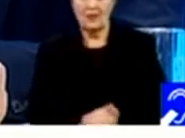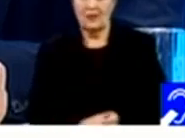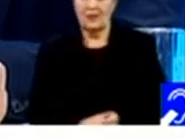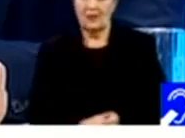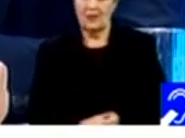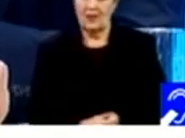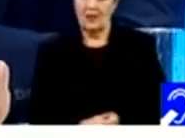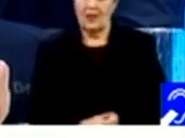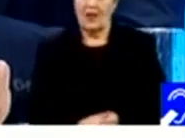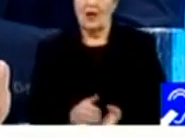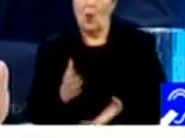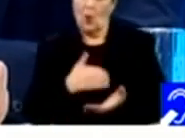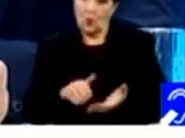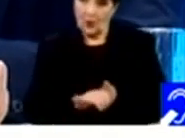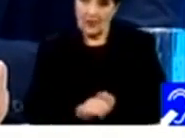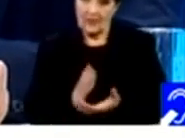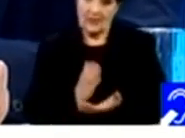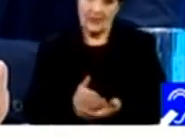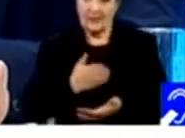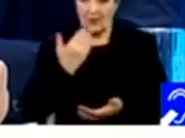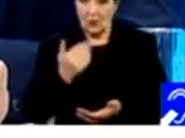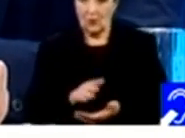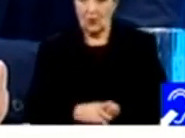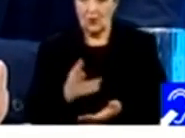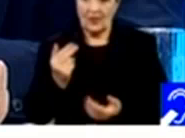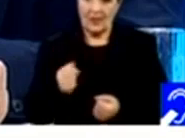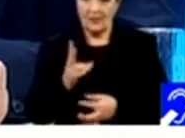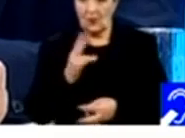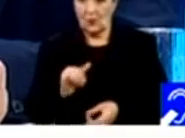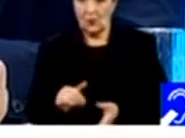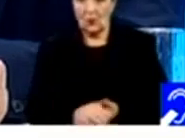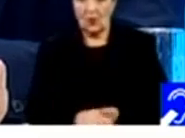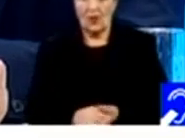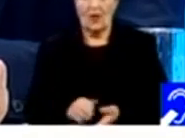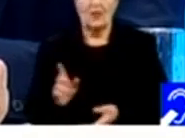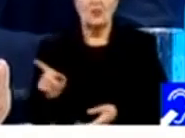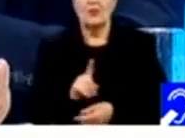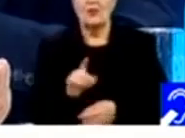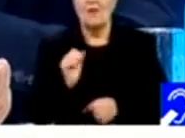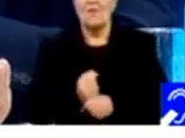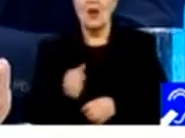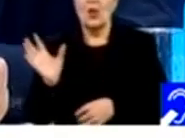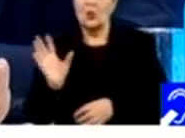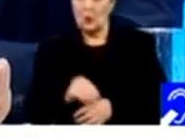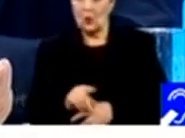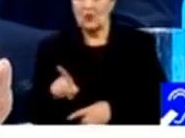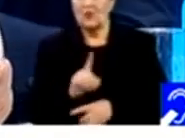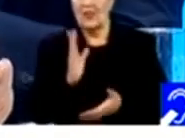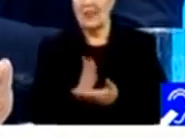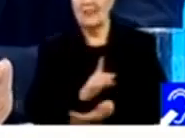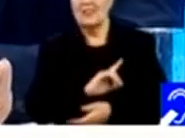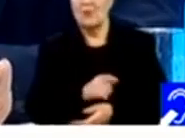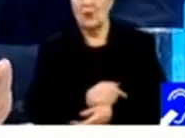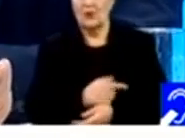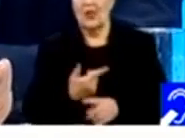Sunteți sau nu sunteți unioniști? Mai întrebați. Păi da sau nu? Fac tot ce îmi stă în putere ca indivizi ca tine și cei care